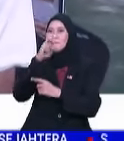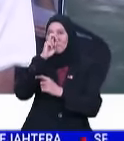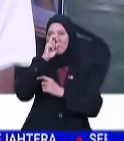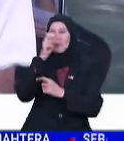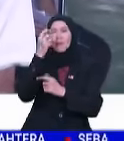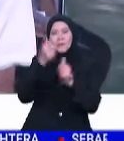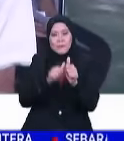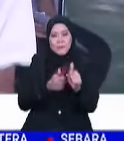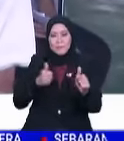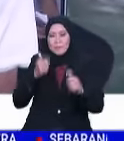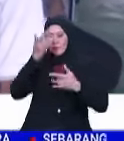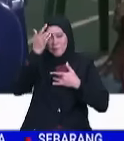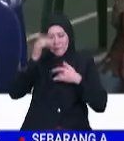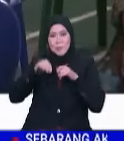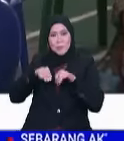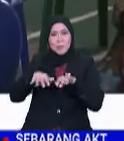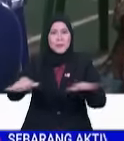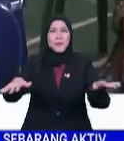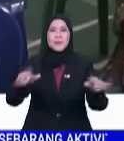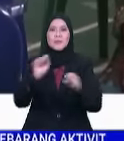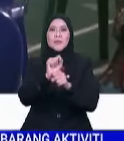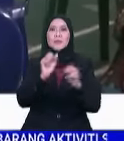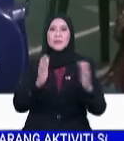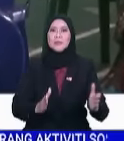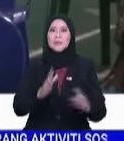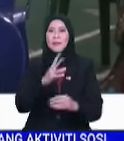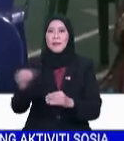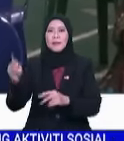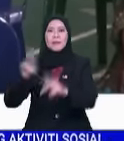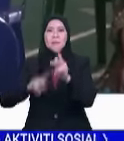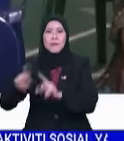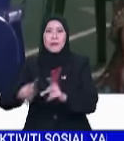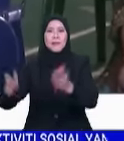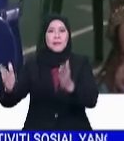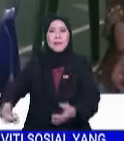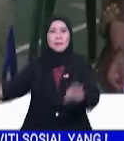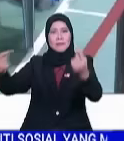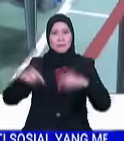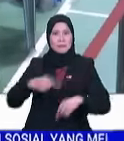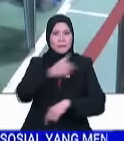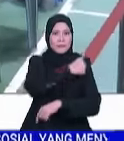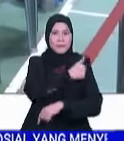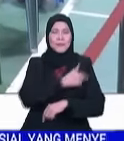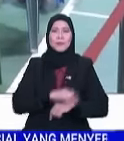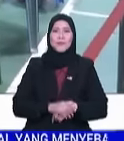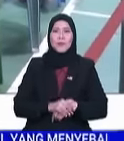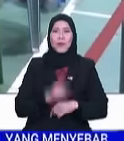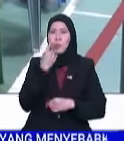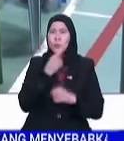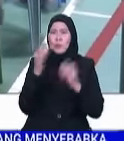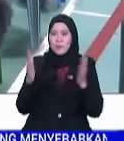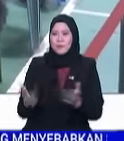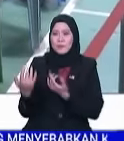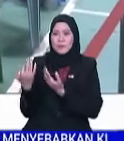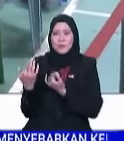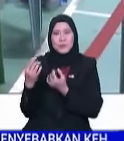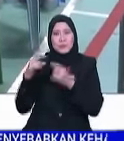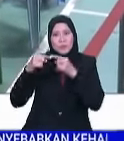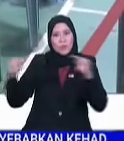bagi mengelak risiko jangkitan kepada petugas dan penduduk yang hadir. Justru individu yang menunggu keputusan